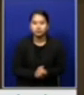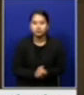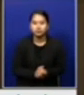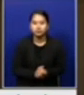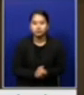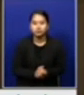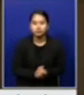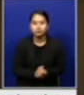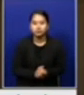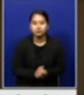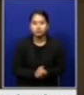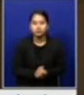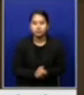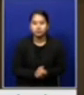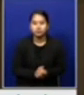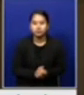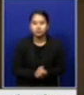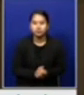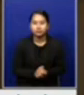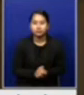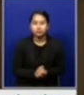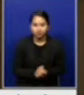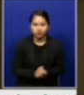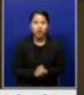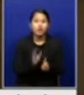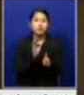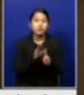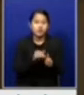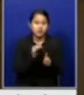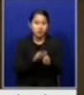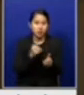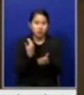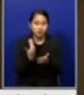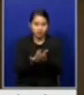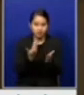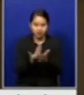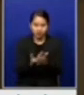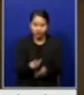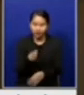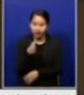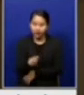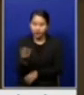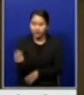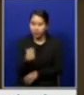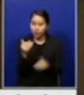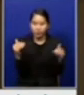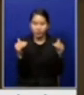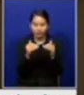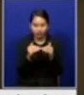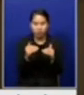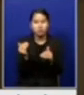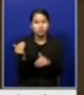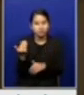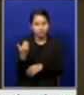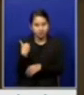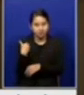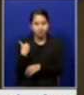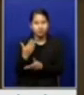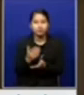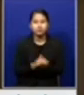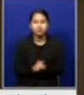ามีความรวดเร็วทั่วถึงเป็นธรรมกับประชาชนแค่ไหนเพียงใดเป็นหน้า